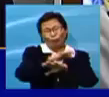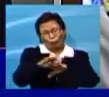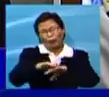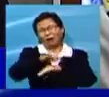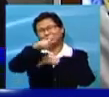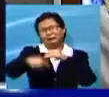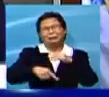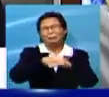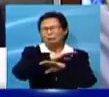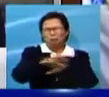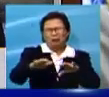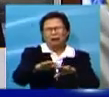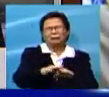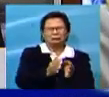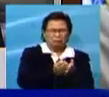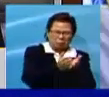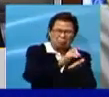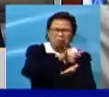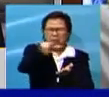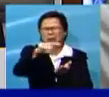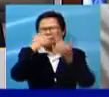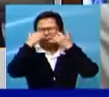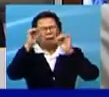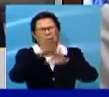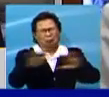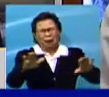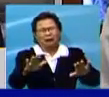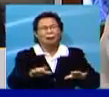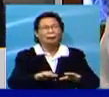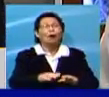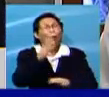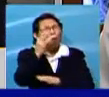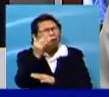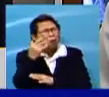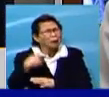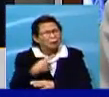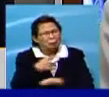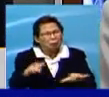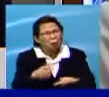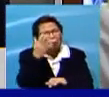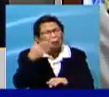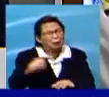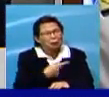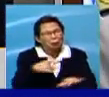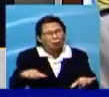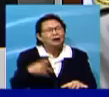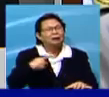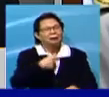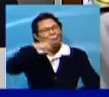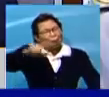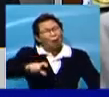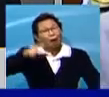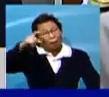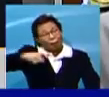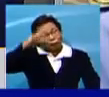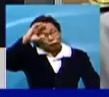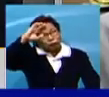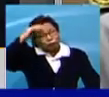yang kita nak tengok yang paling canggih, tetapi apa sebabnya kita terpaksa memikirkan hala